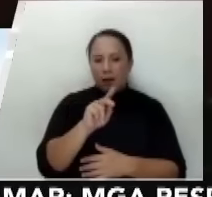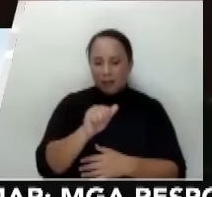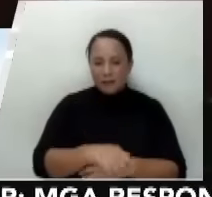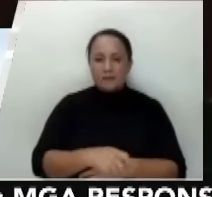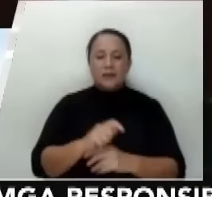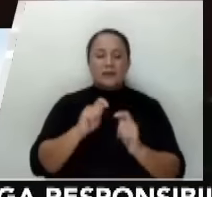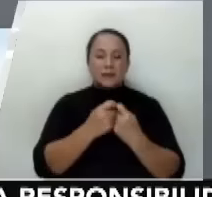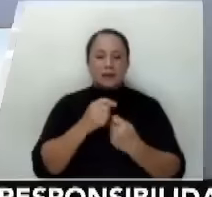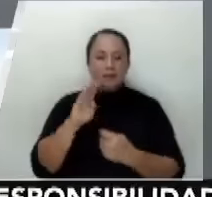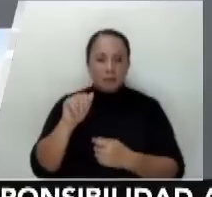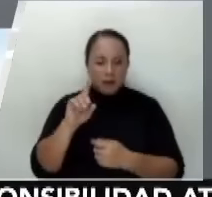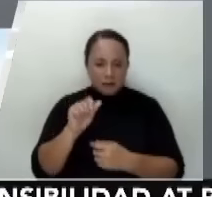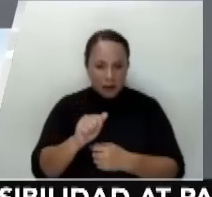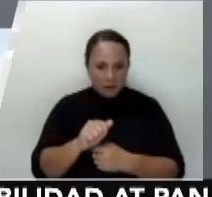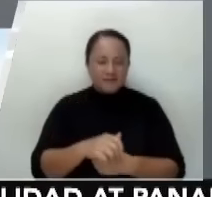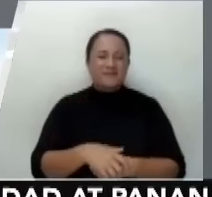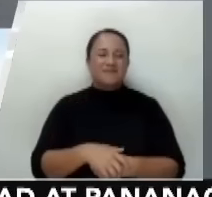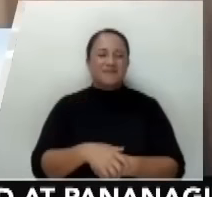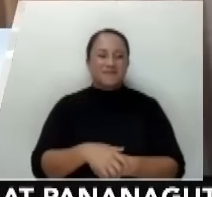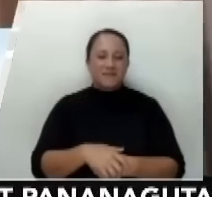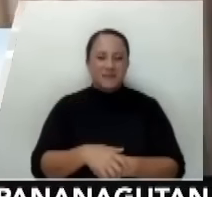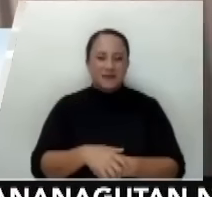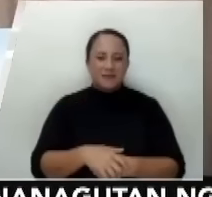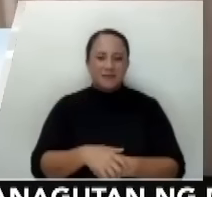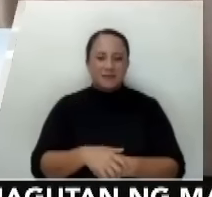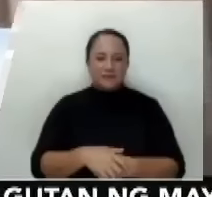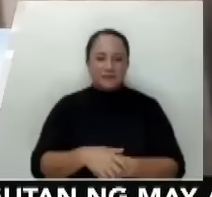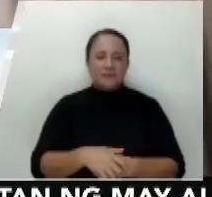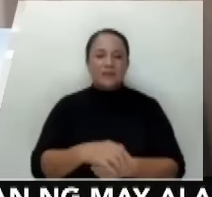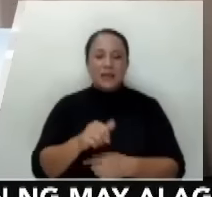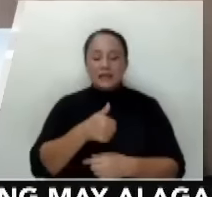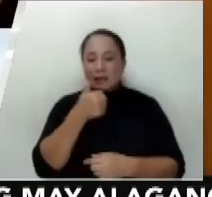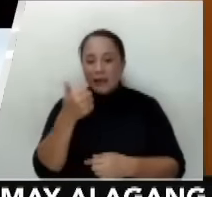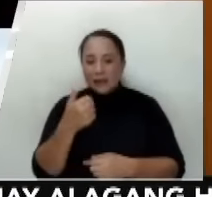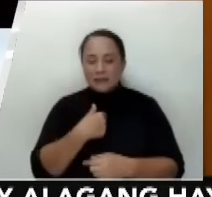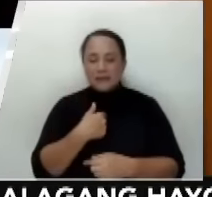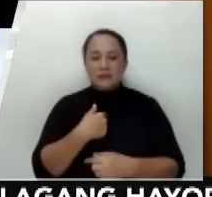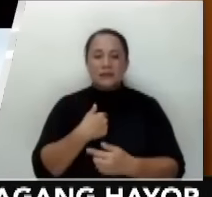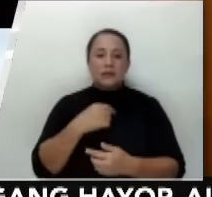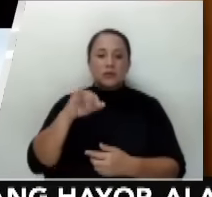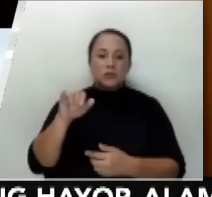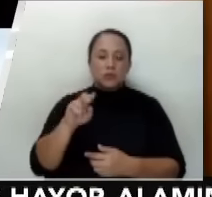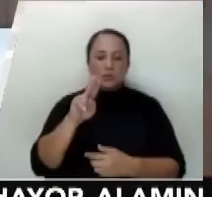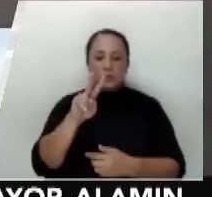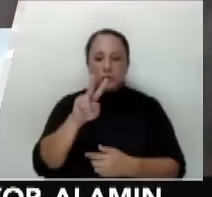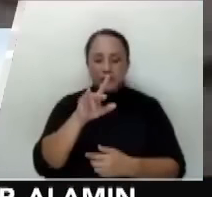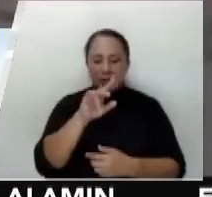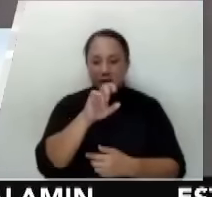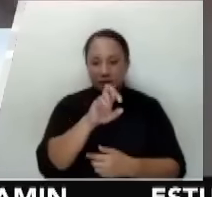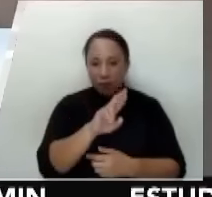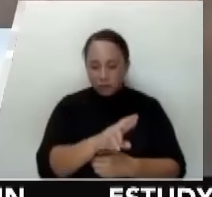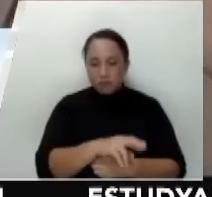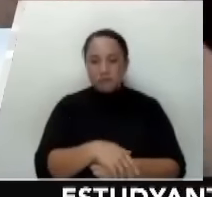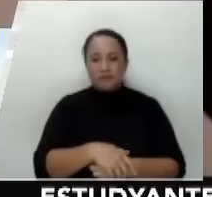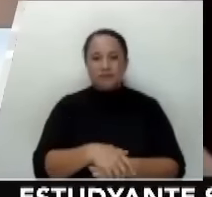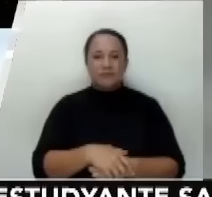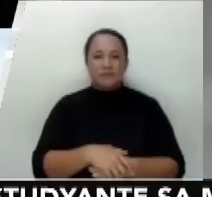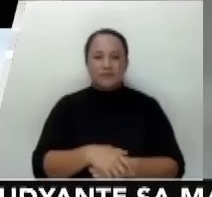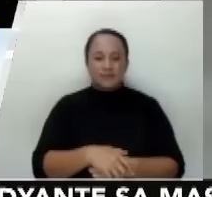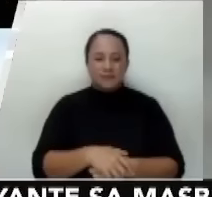Barbie Forteza at David Licauco, at ang Julie Ver o sina Julian San Jose at Raver Cruz.